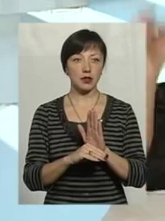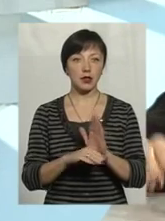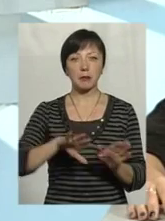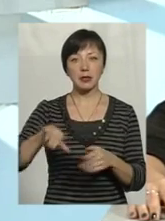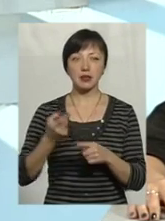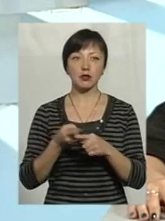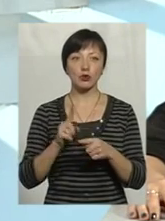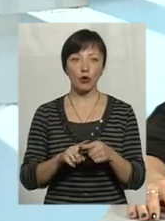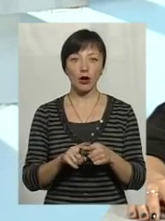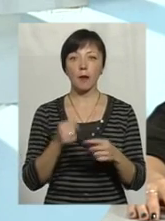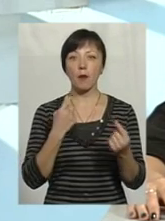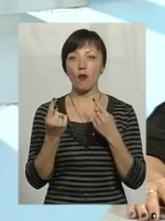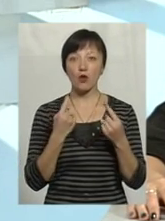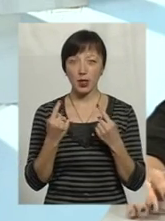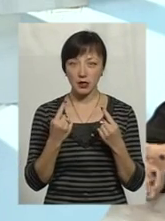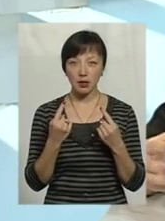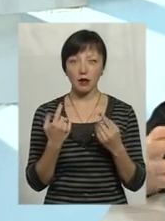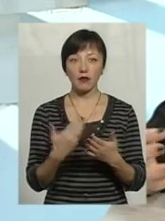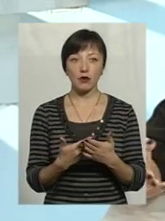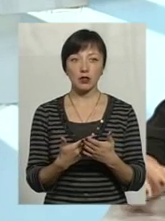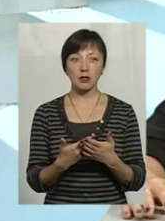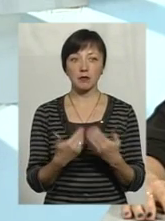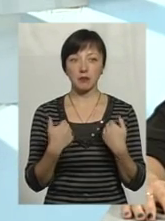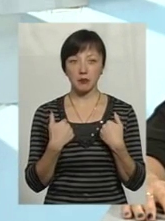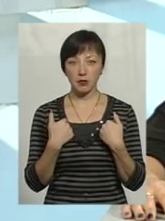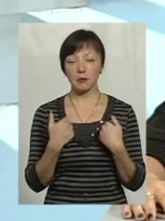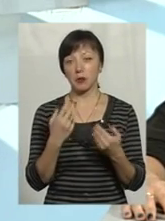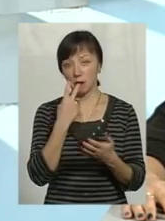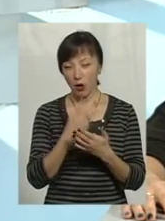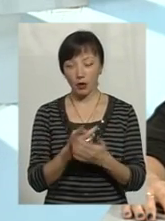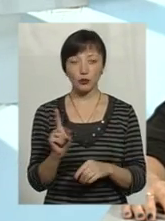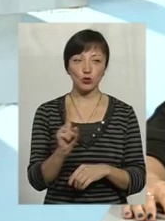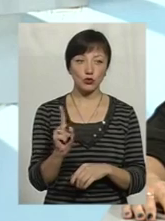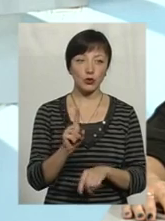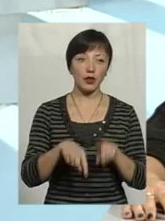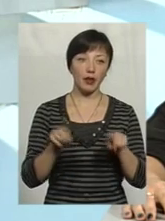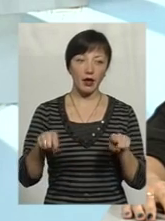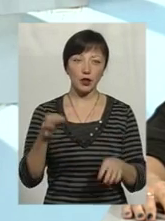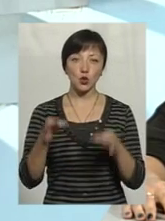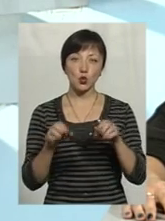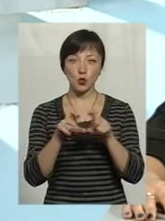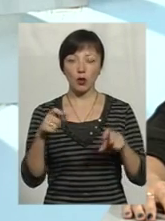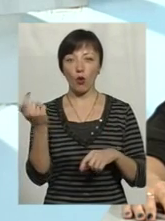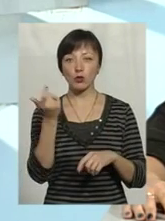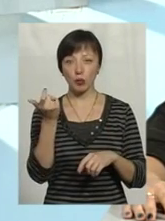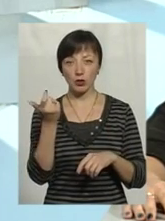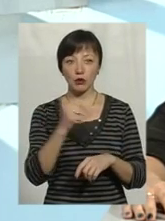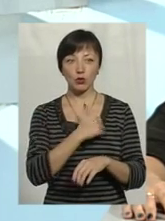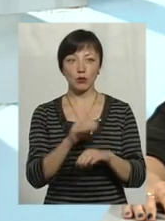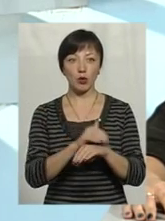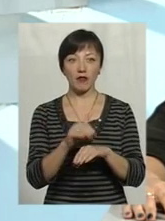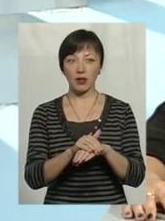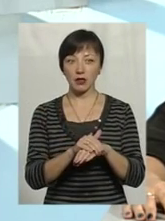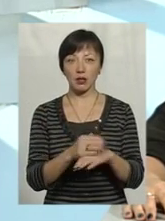після того і поговорити. А от, і ми стикнулися з тим, що деякі суди, наприклад, господарські, хочу похвалити